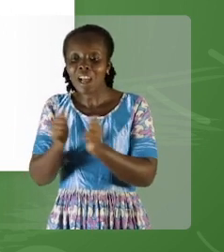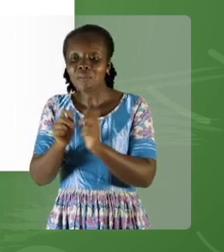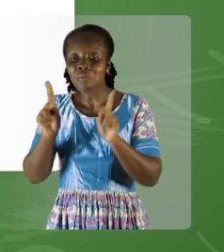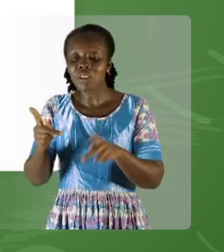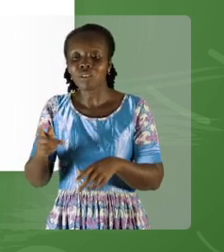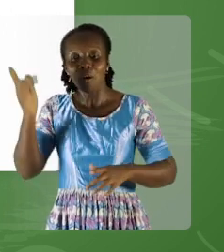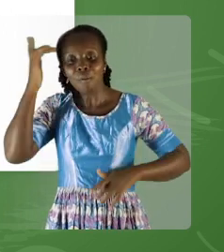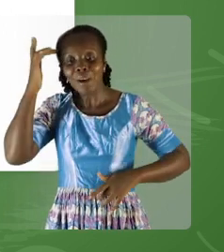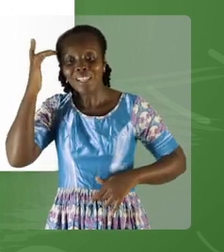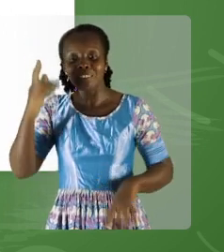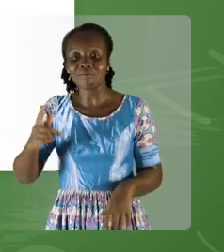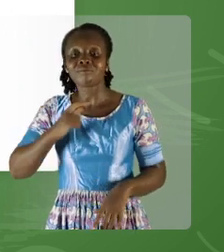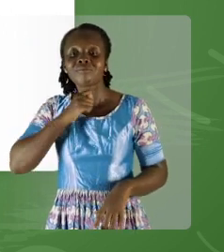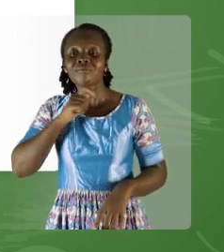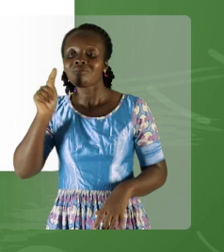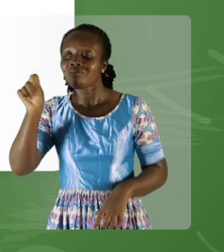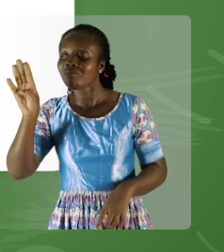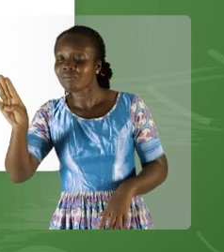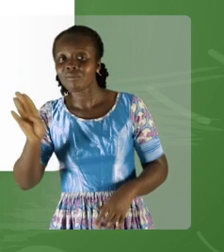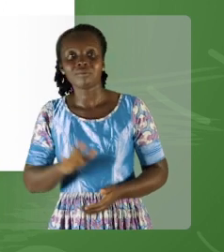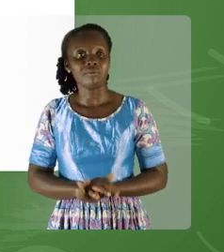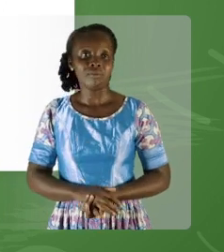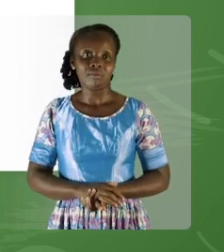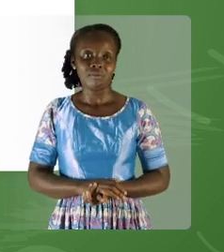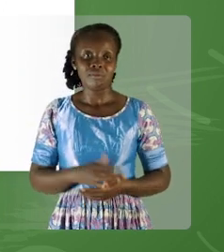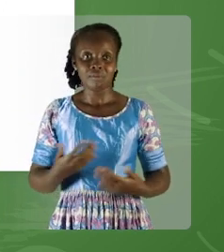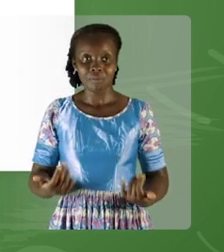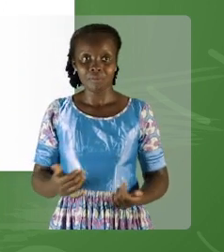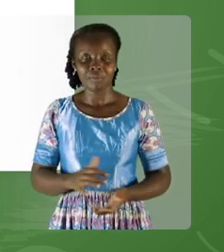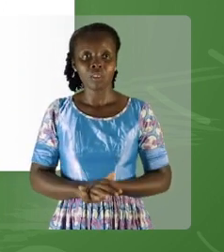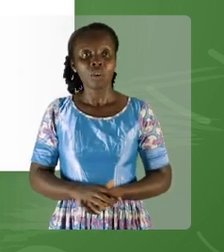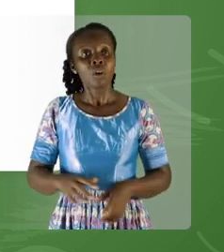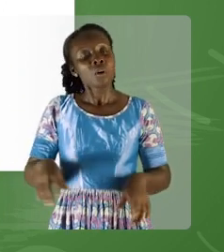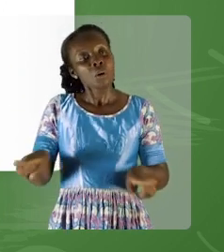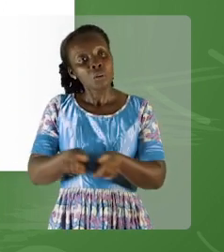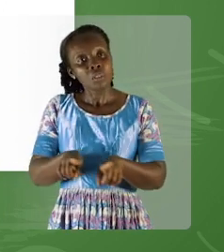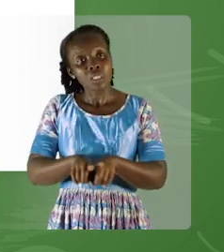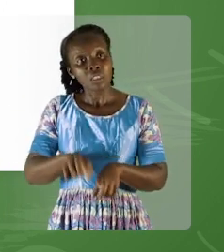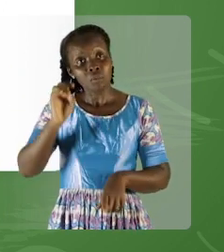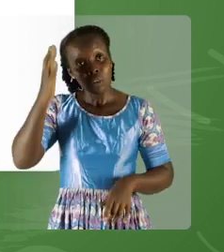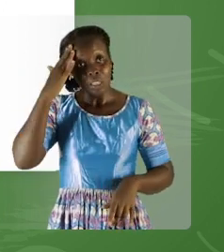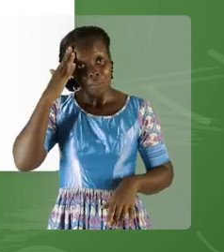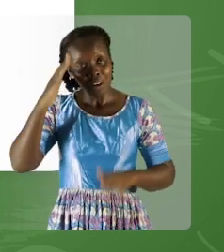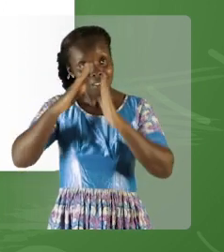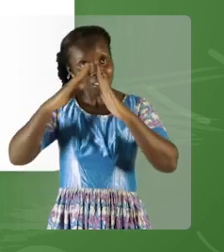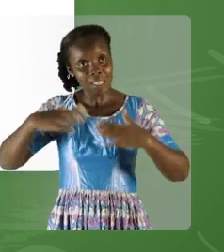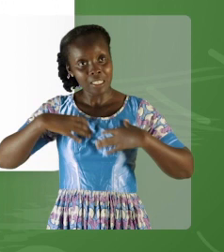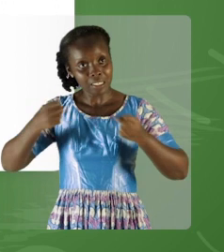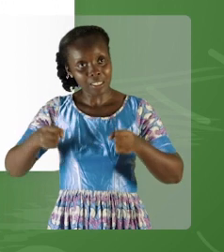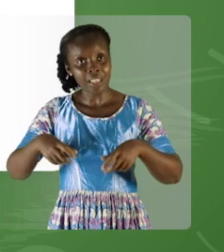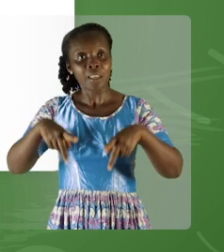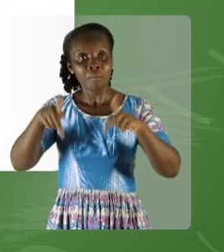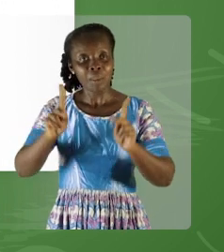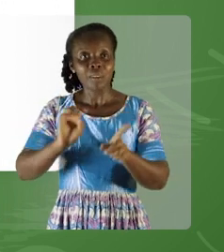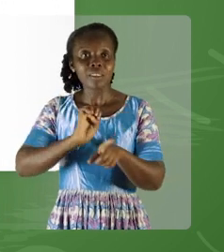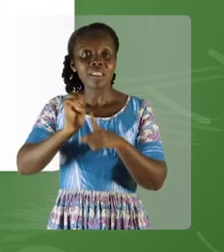tuberculose. Donc, éviter de se faire contaminer. Il faut aussi savoir que le centre de